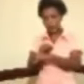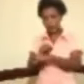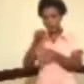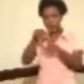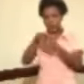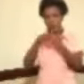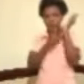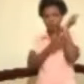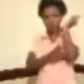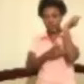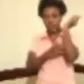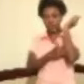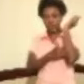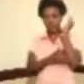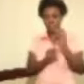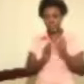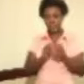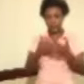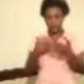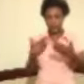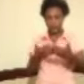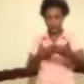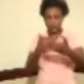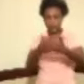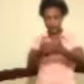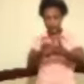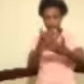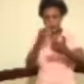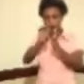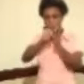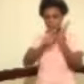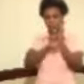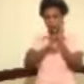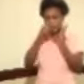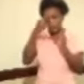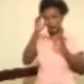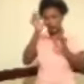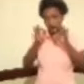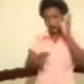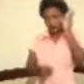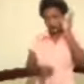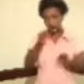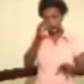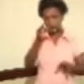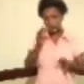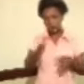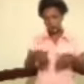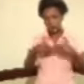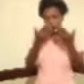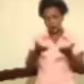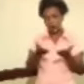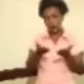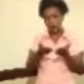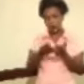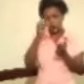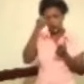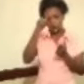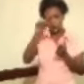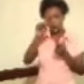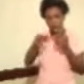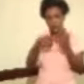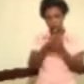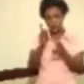que litige là li fait et devant la justice, mais que l'État dans pareil cas par exemple qui a décrété le domaine d'utilité et public,